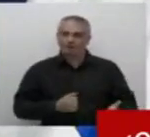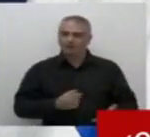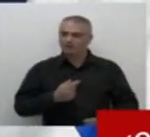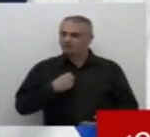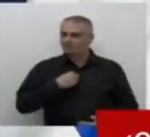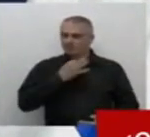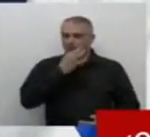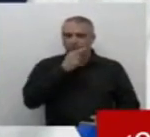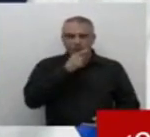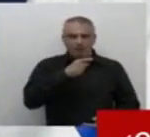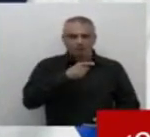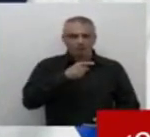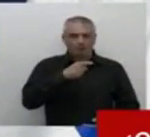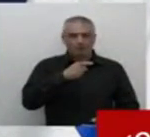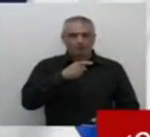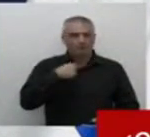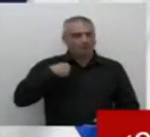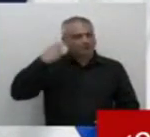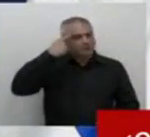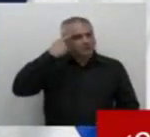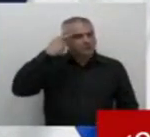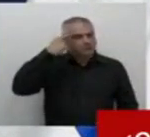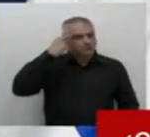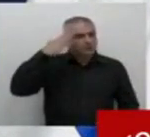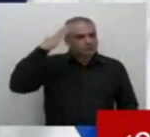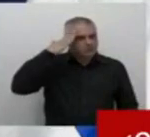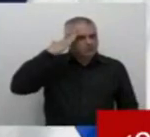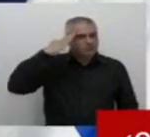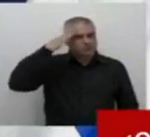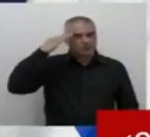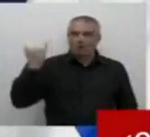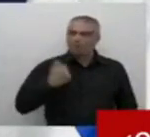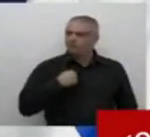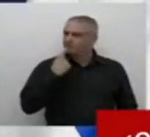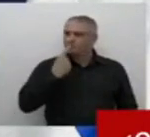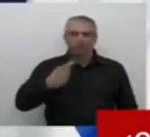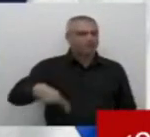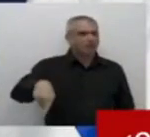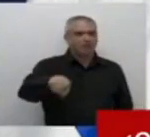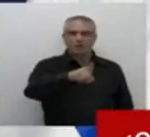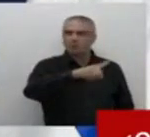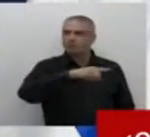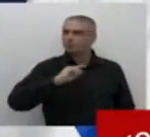يزال غير قادر على المشي هذه